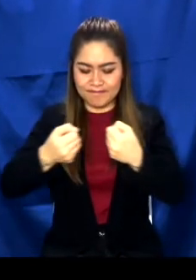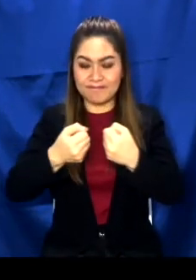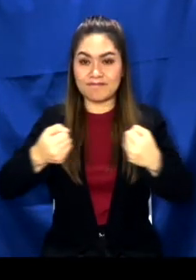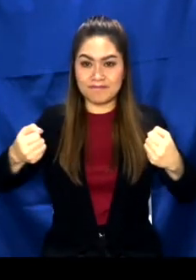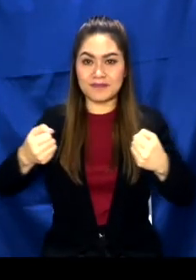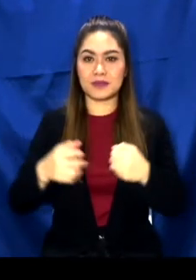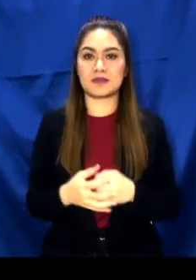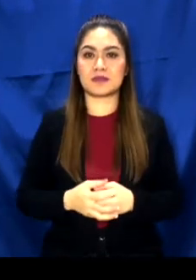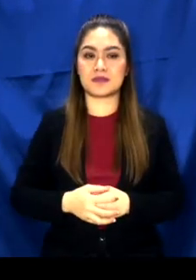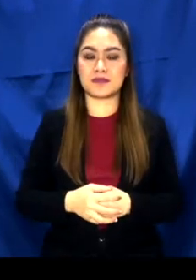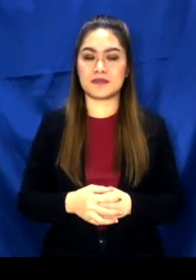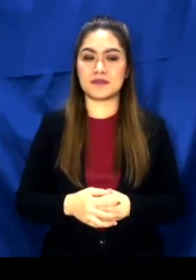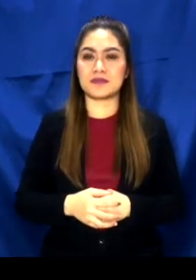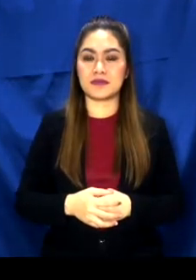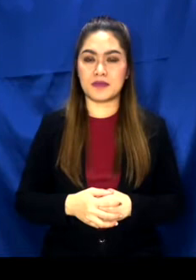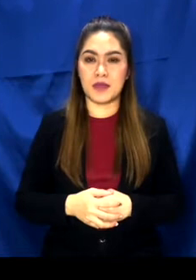ดูนะคะ